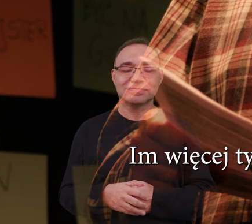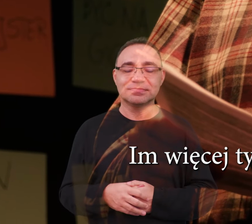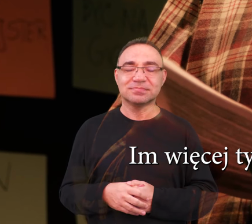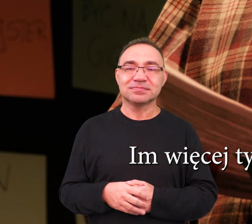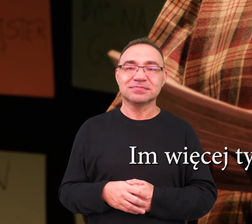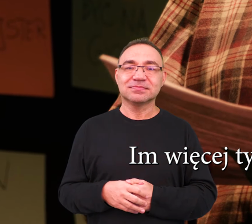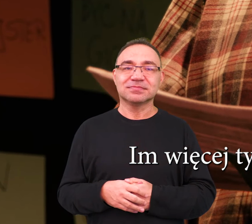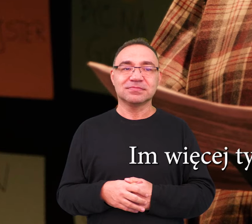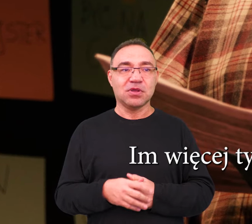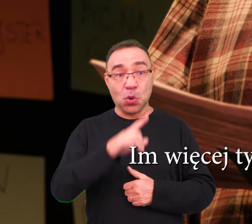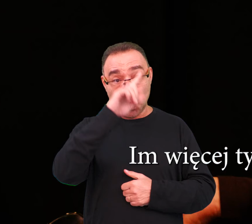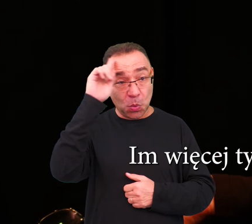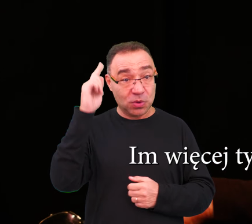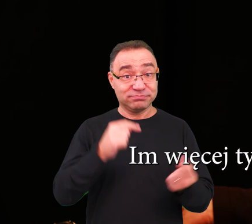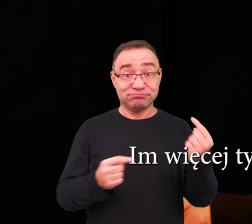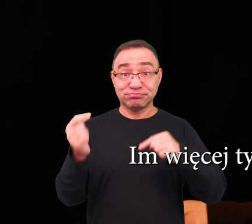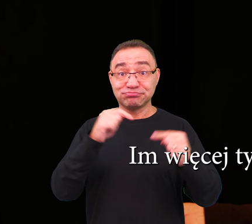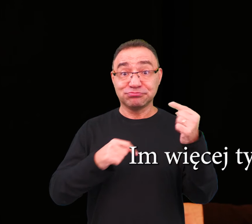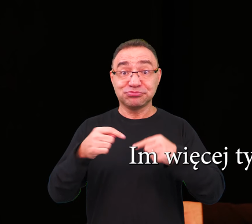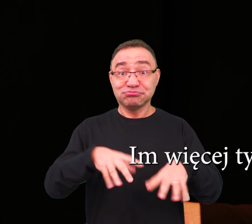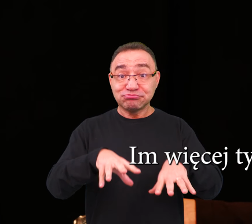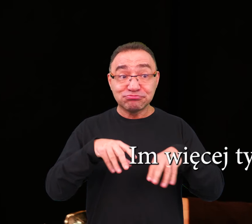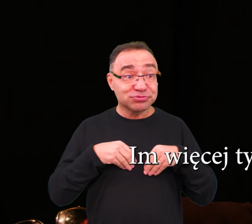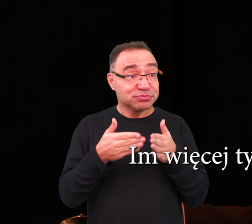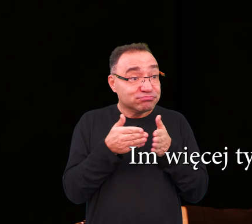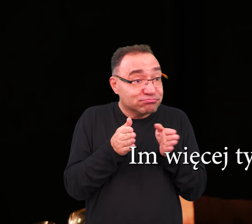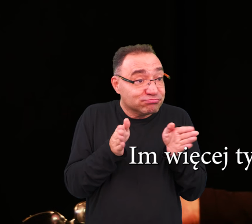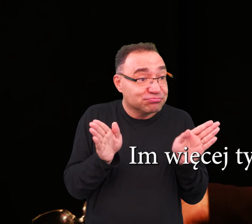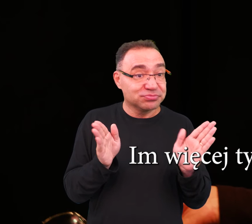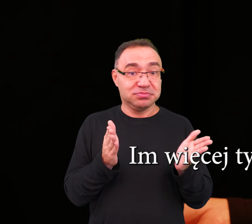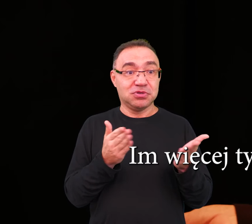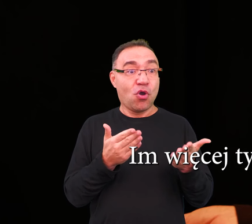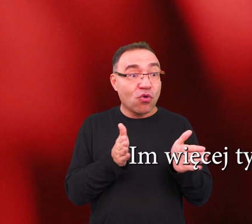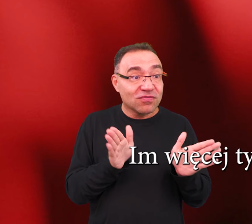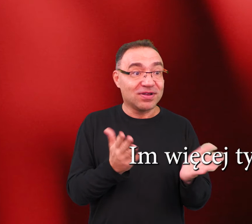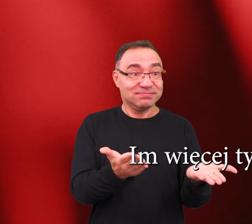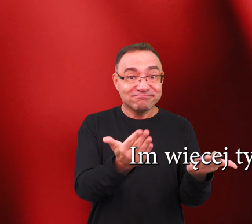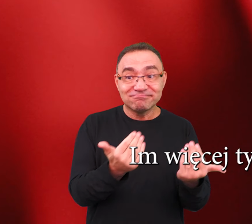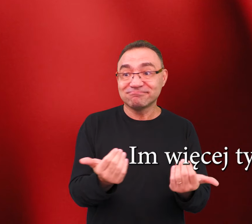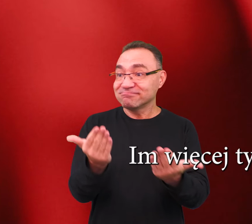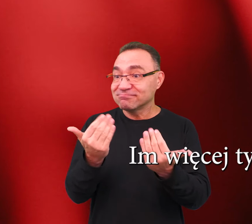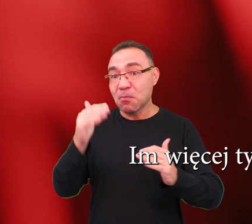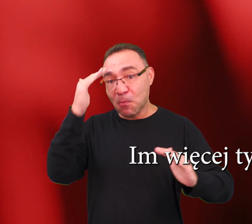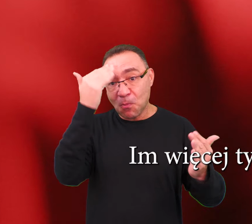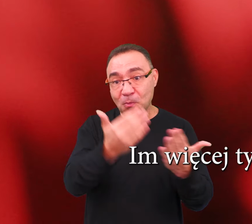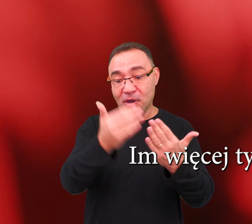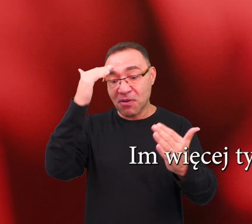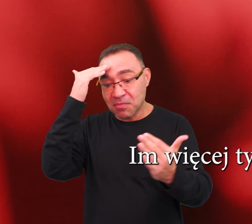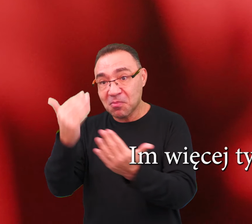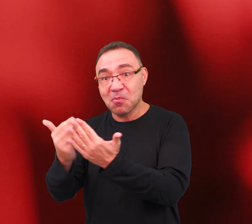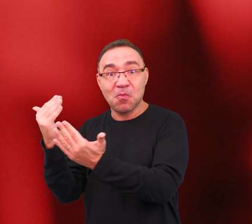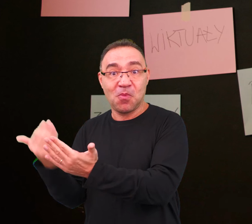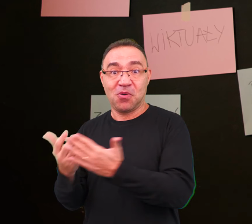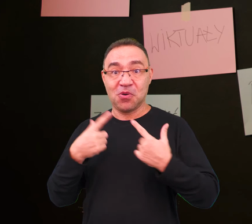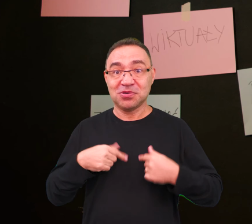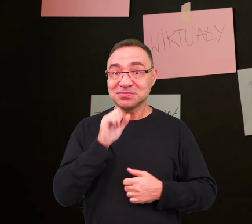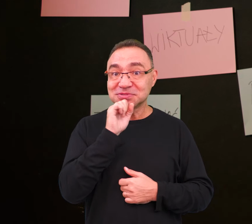Im więcej tych ludzi do siebie przyjmiemy i im więcej będziemy otwarci, aby tych osób poznać,